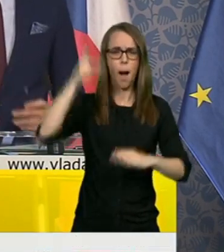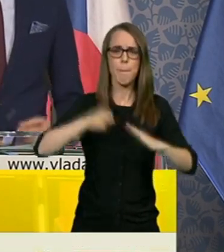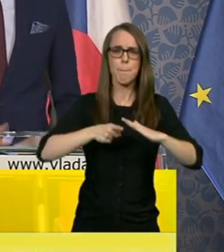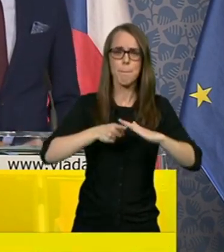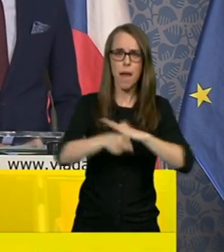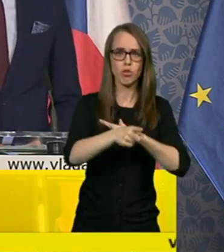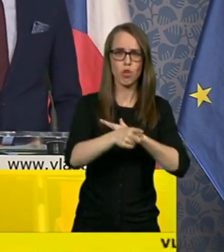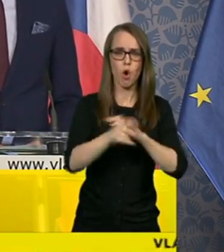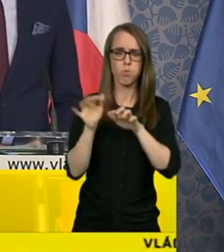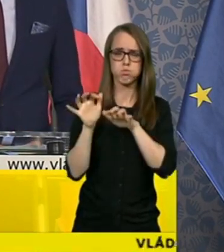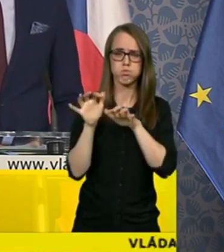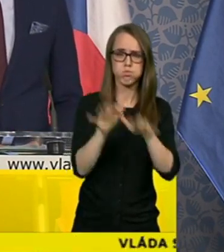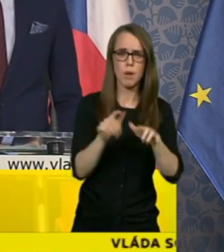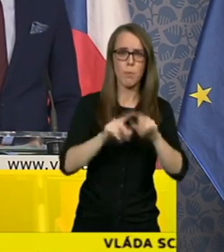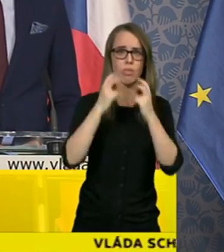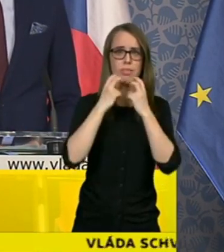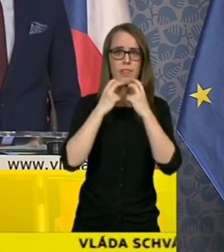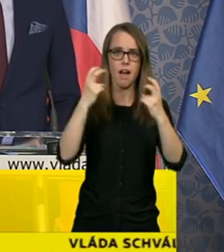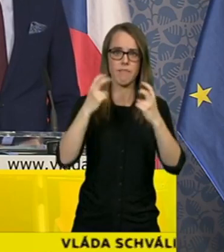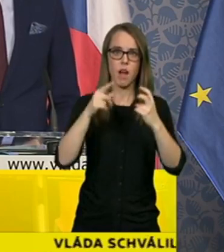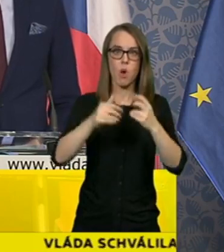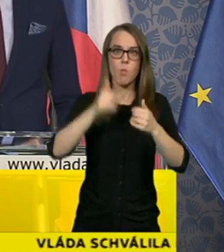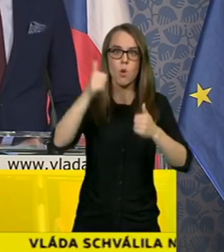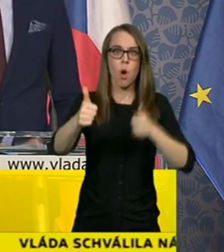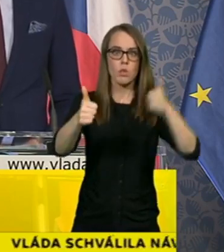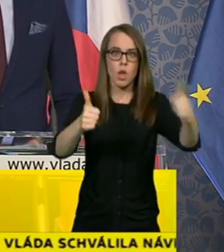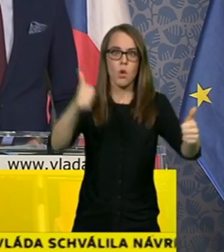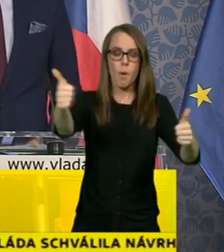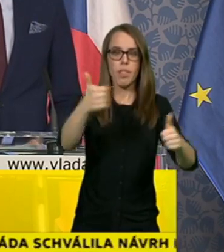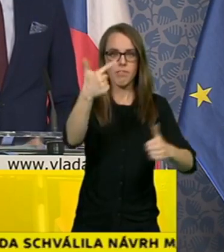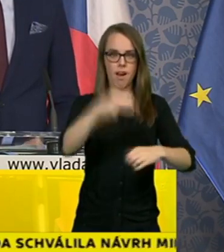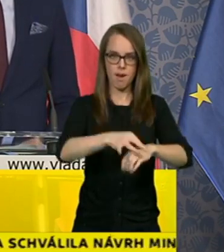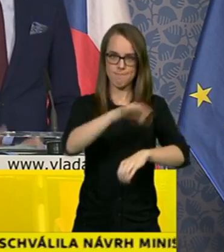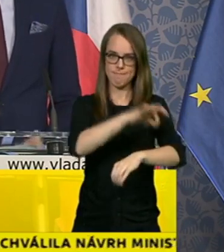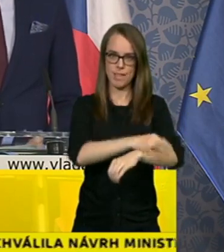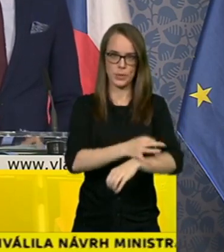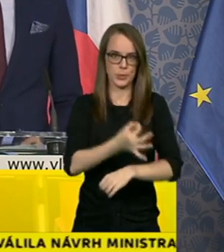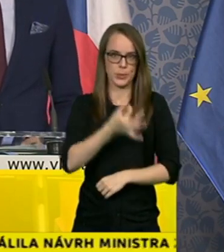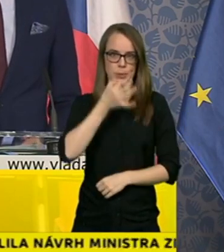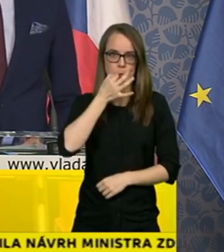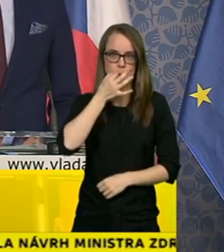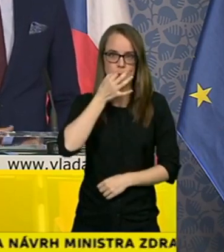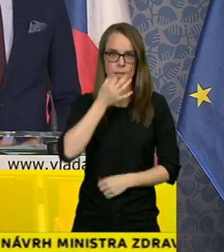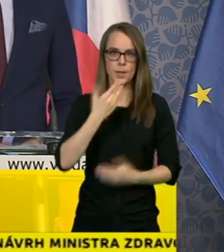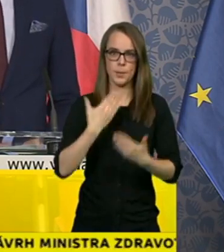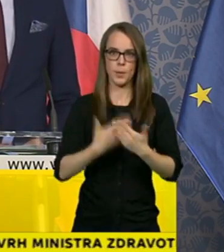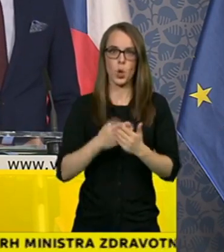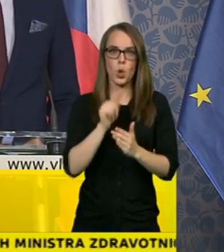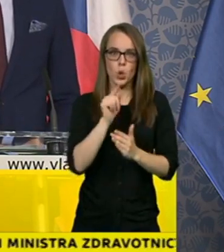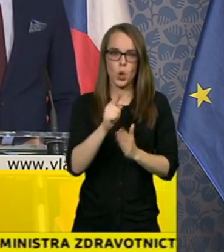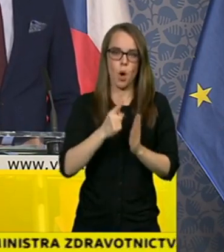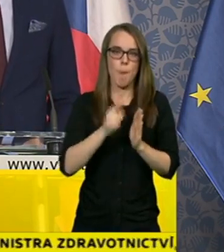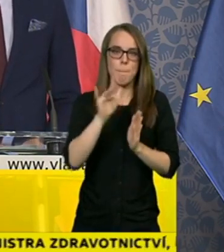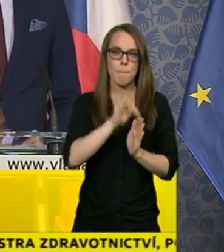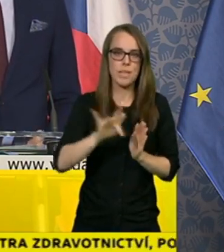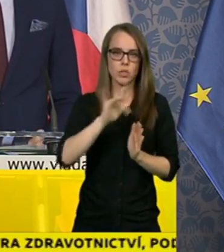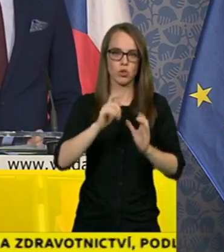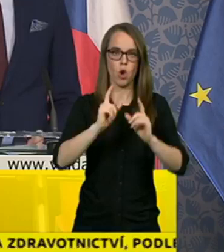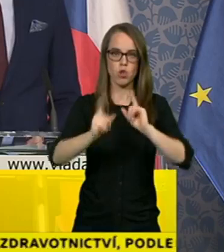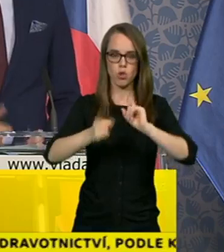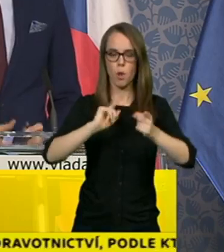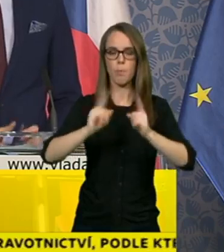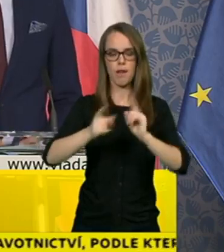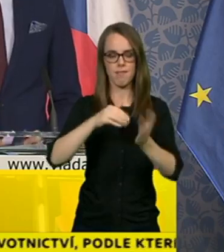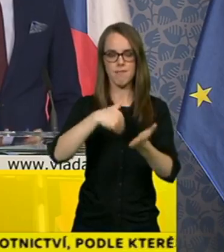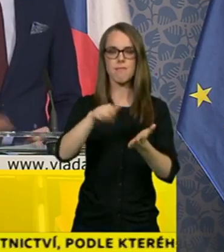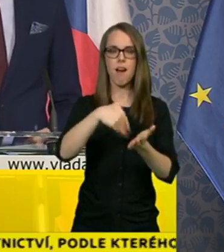těžko i dodržují nějaké rozestupy, takže tam si myslím, že skutečně ta povinnost nosit roušku bude trvat nějaký čas. A jinak